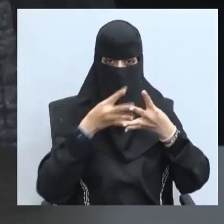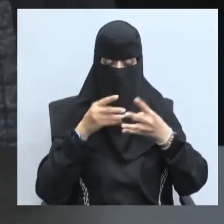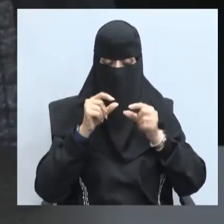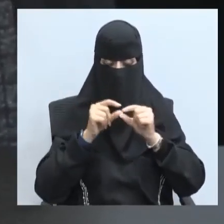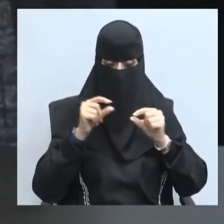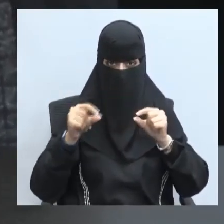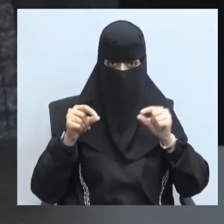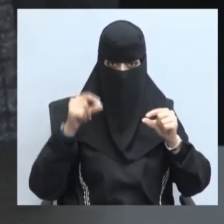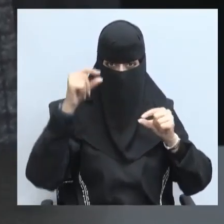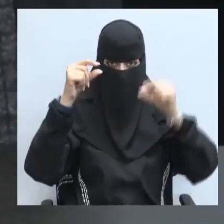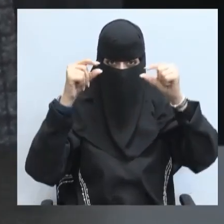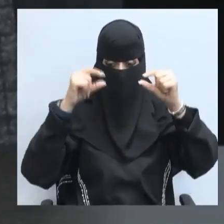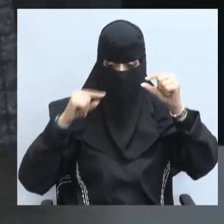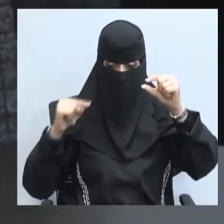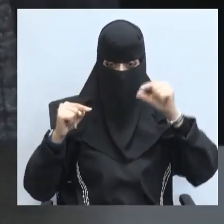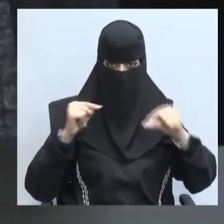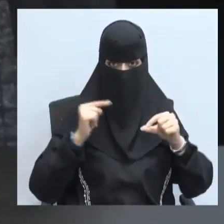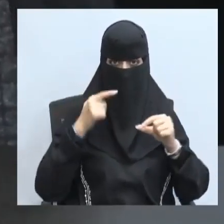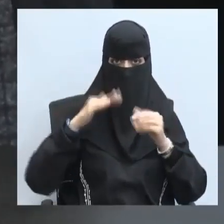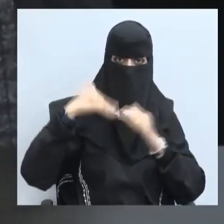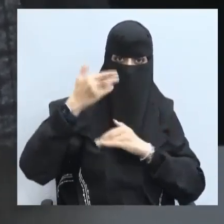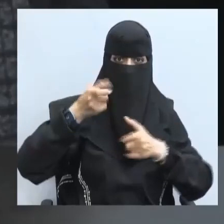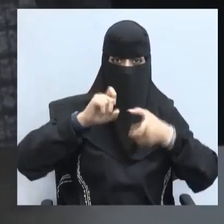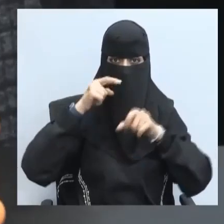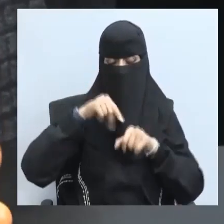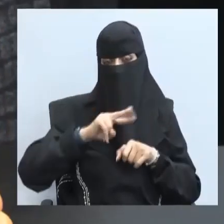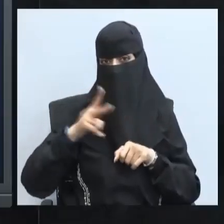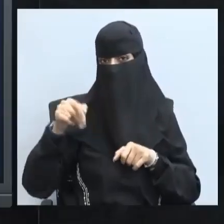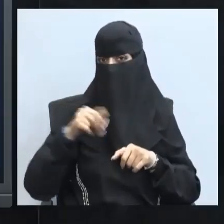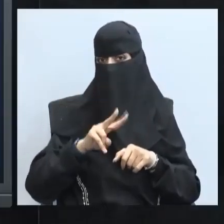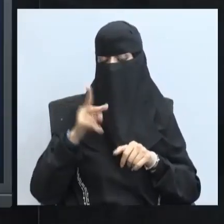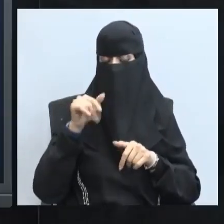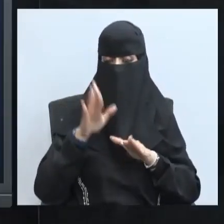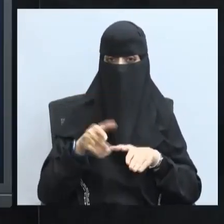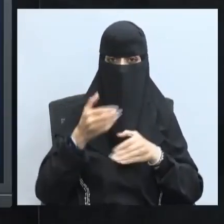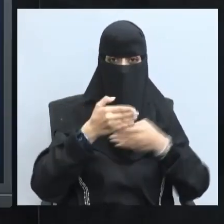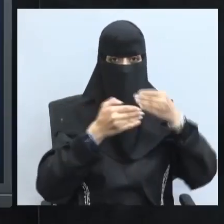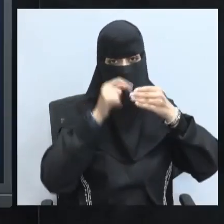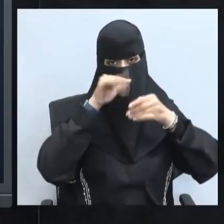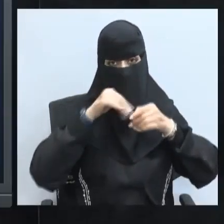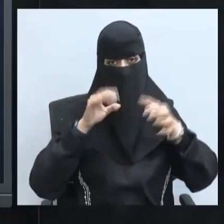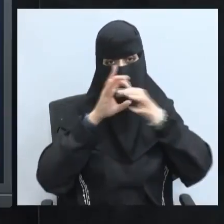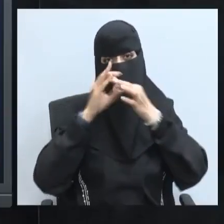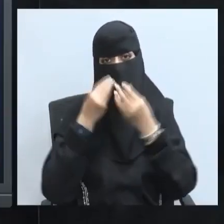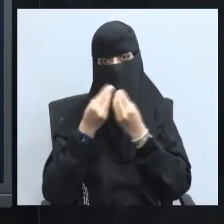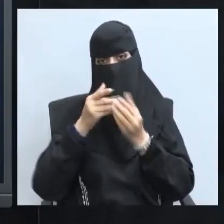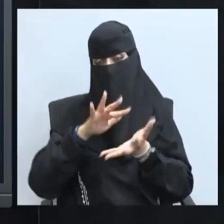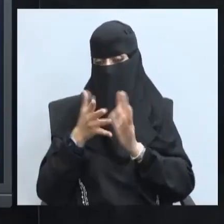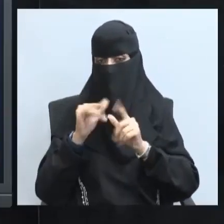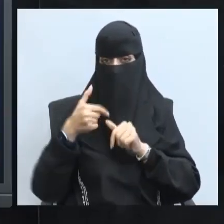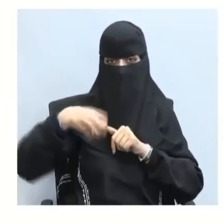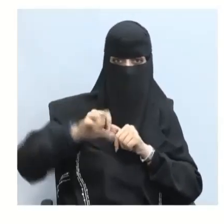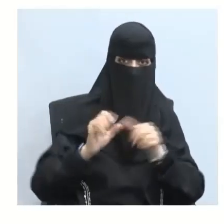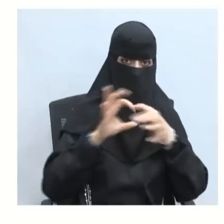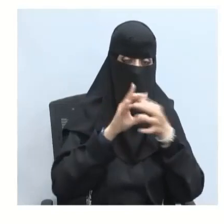مرتبط مع الهيدروجين ويتكون بعد ذلك انواع كثيره من المركبات المرتبطه معا على حسب نوع